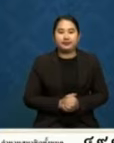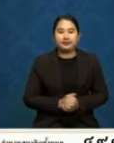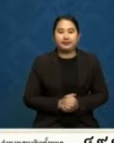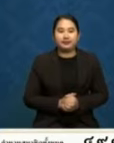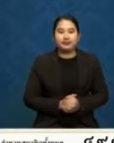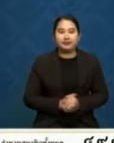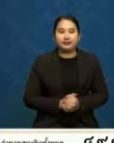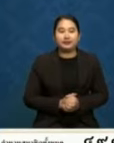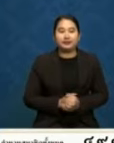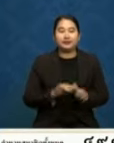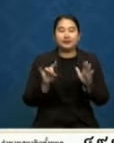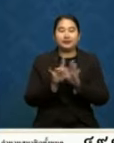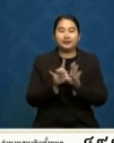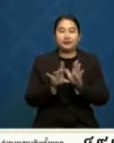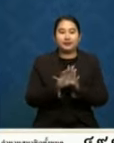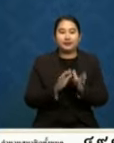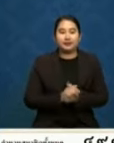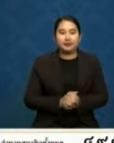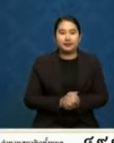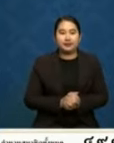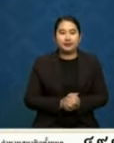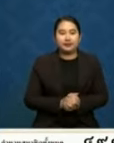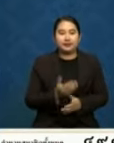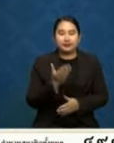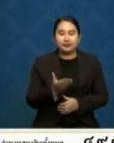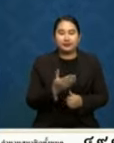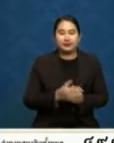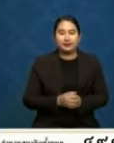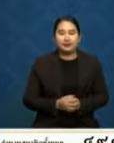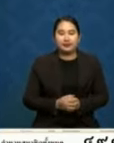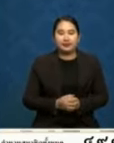ครับท่านสุดท้ายครับก็เชิญคุณจุติกระเริกครับ